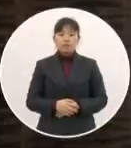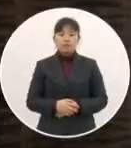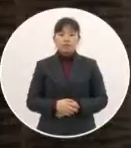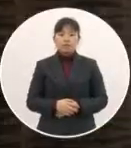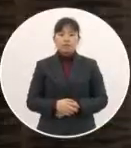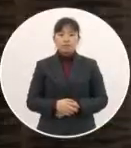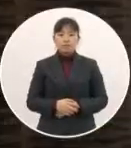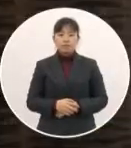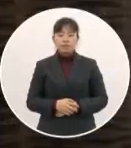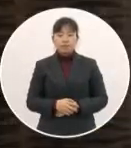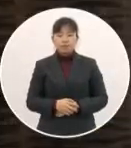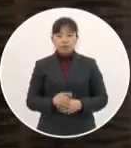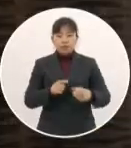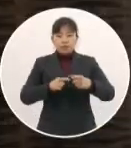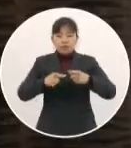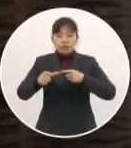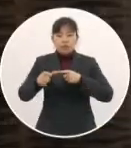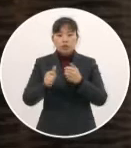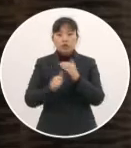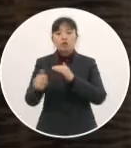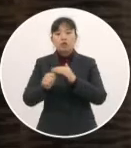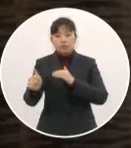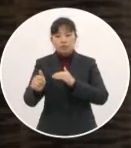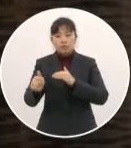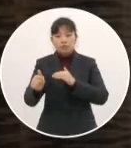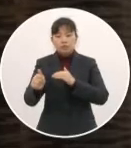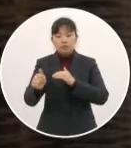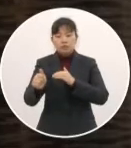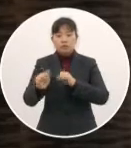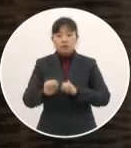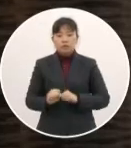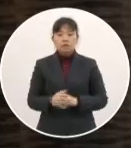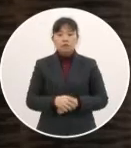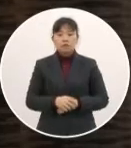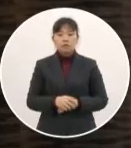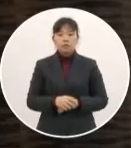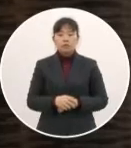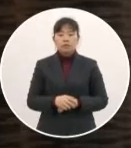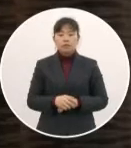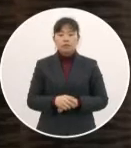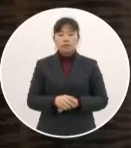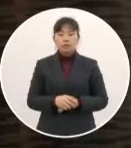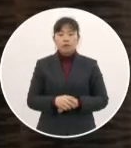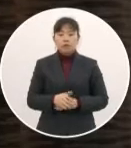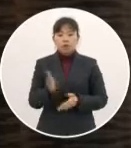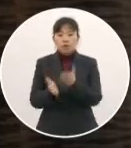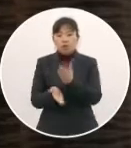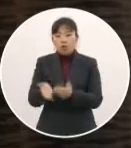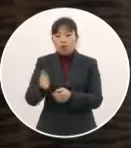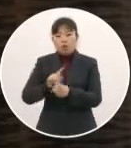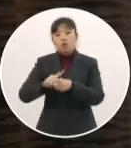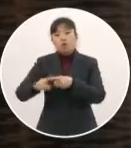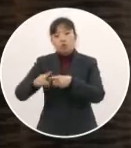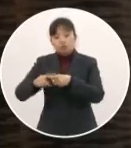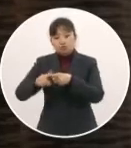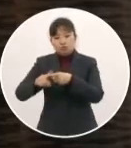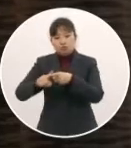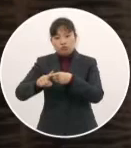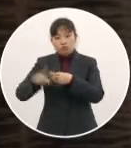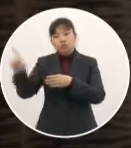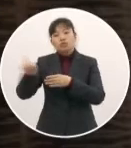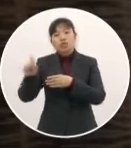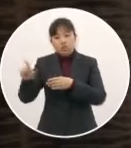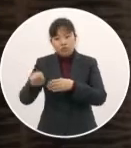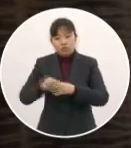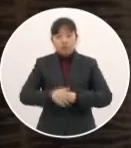時差出勤も使っておりますので、9時6時勤務しておりますし、ベビーシッターのサービスもですね、手が回らない